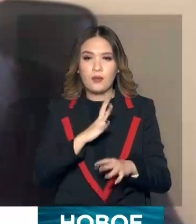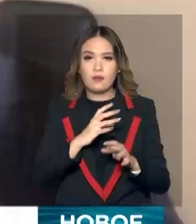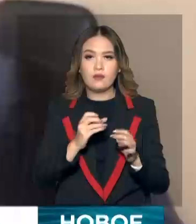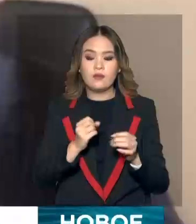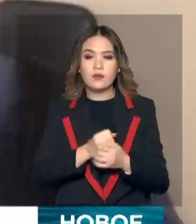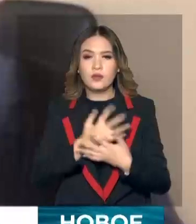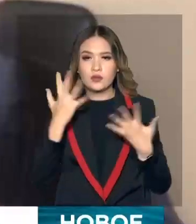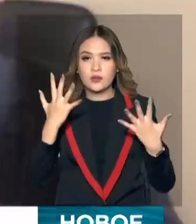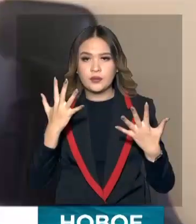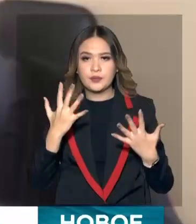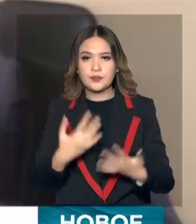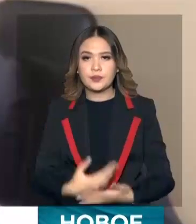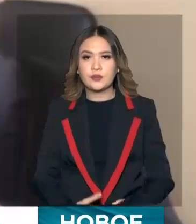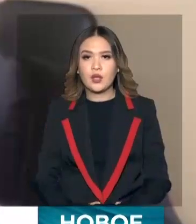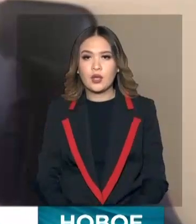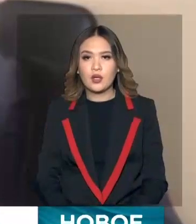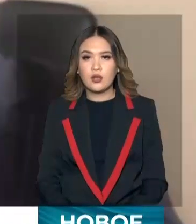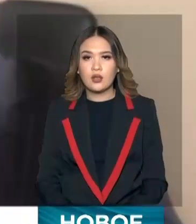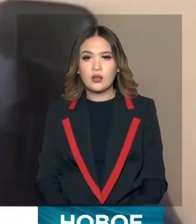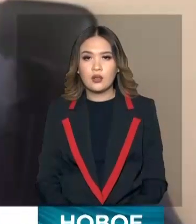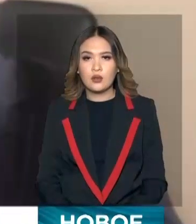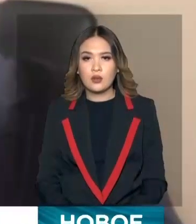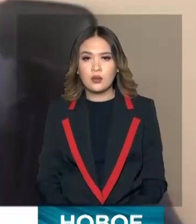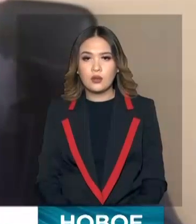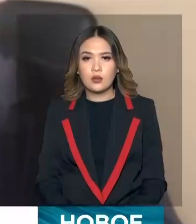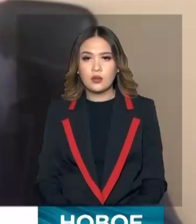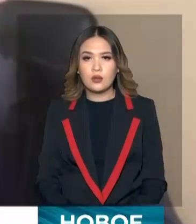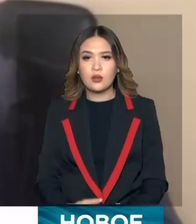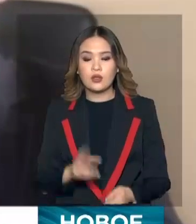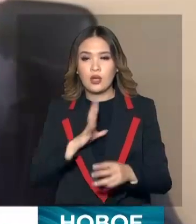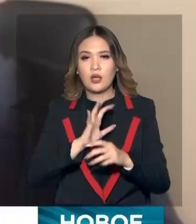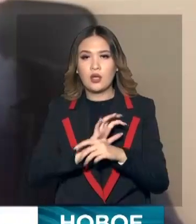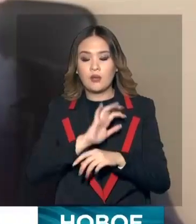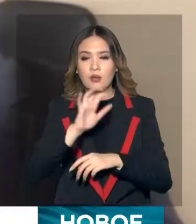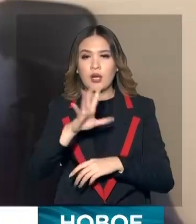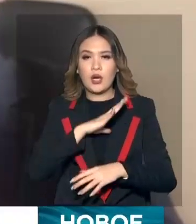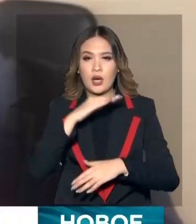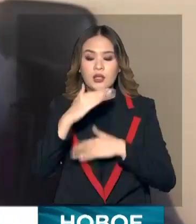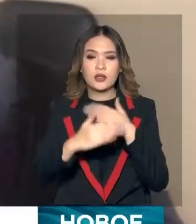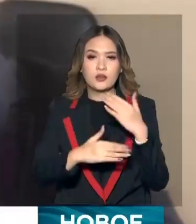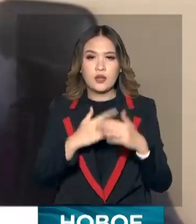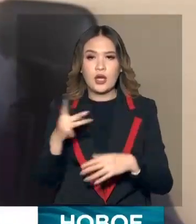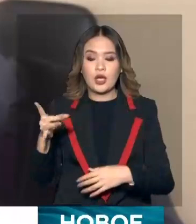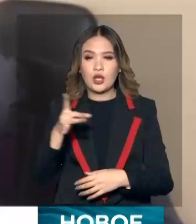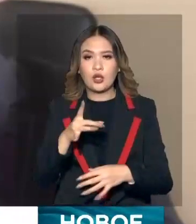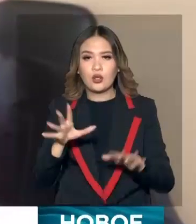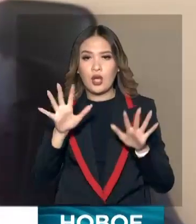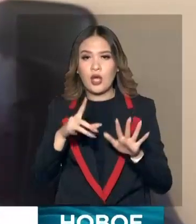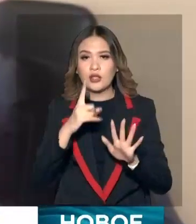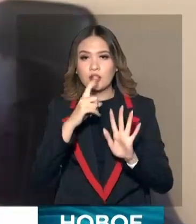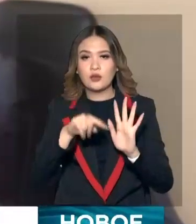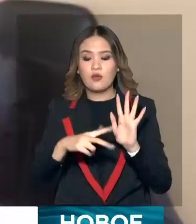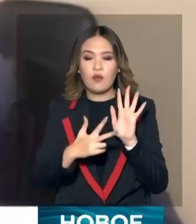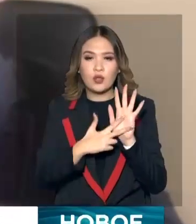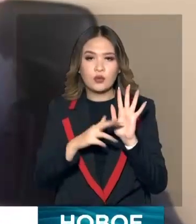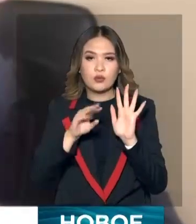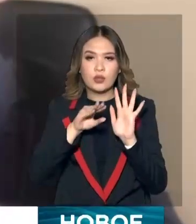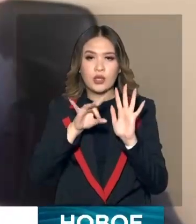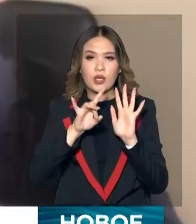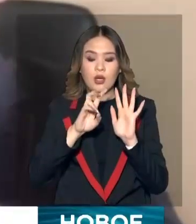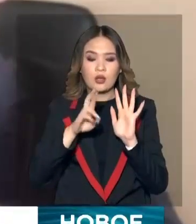И вернемся к средствам, которые будут направлены на развитие региона. 1,8 триллионов